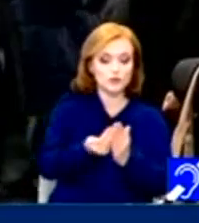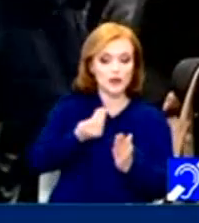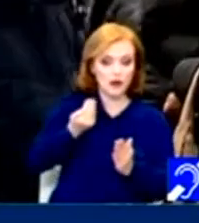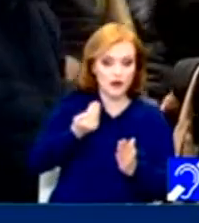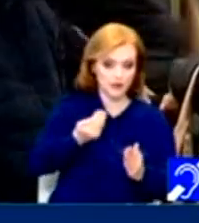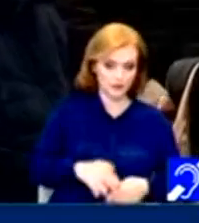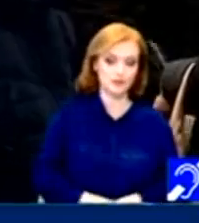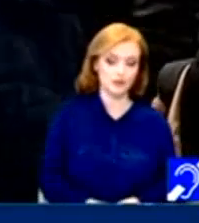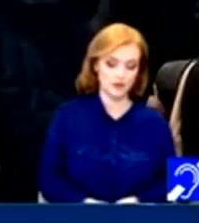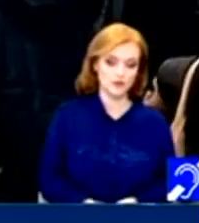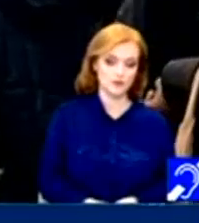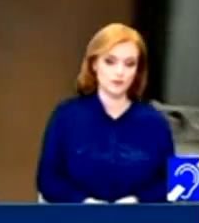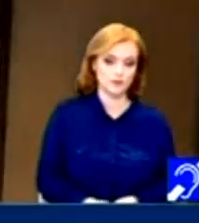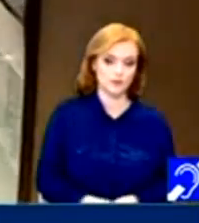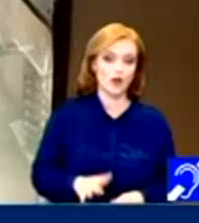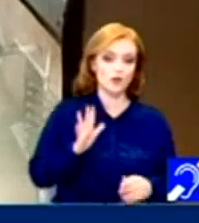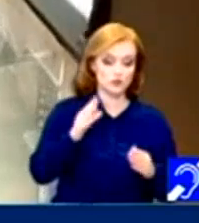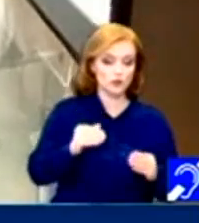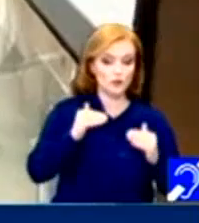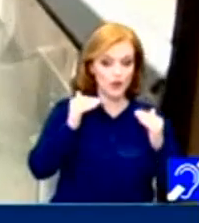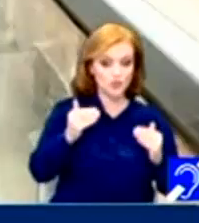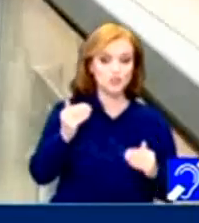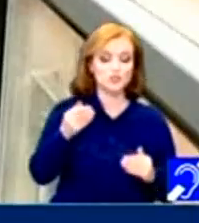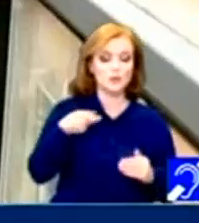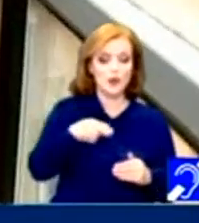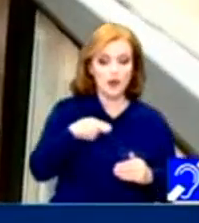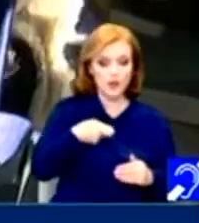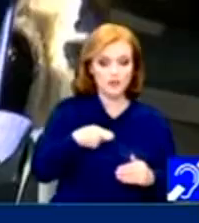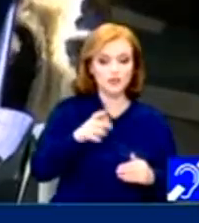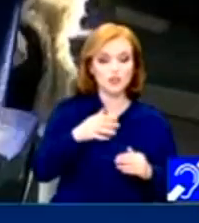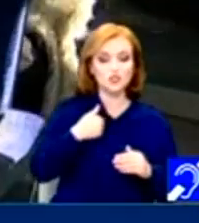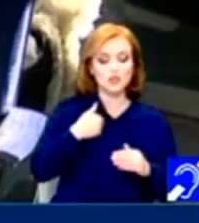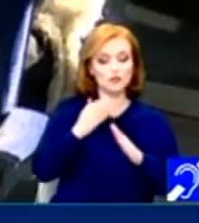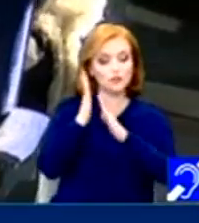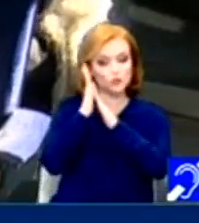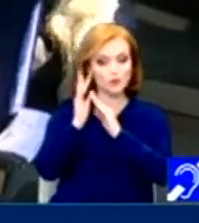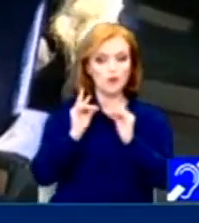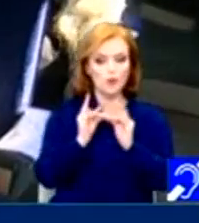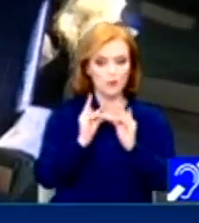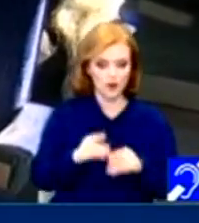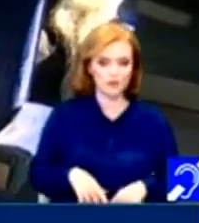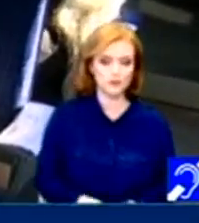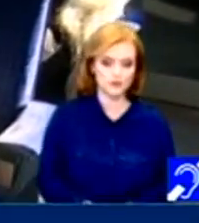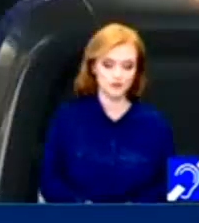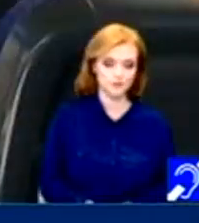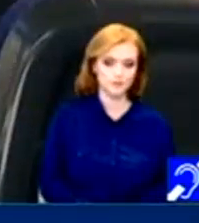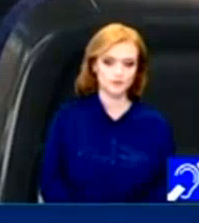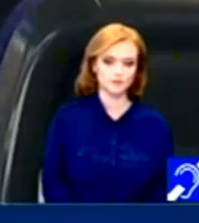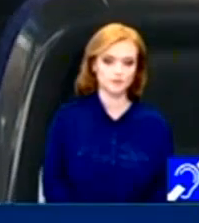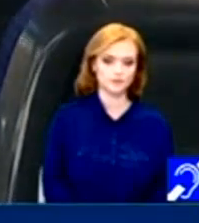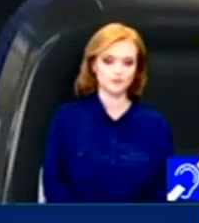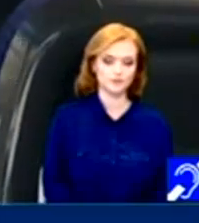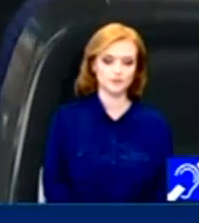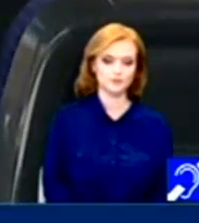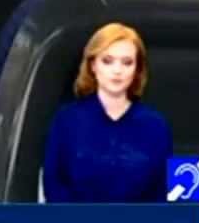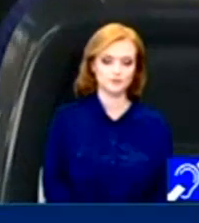scumpește și suplimentul de pat în vagoanele de dormit sau la cușetă, între 3 și 7 lei. Compania anulează și reducerea de 5% pentru